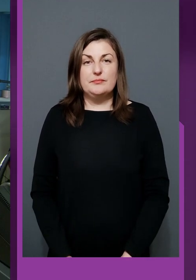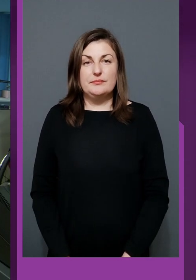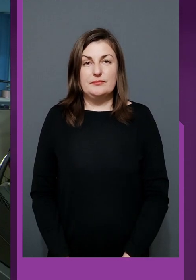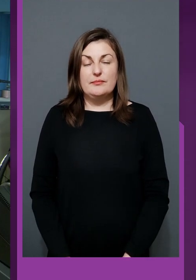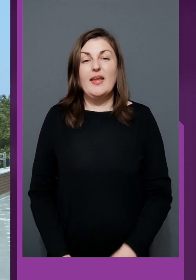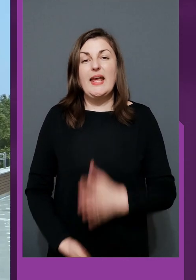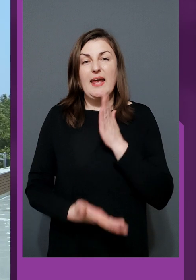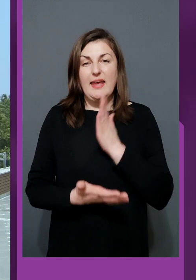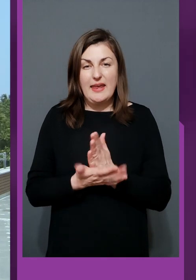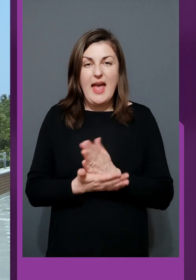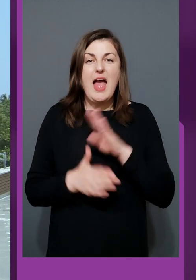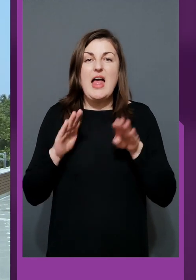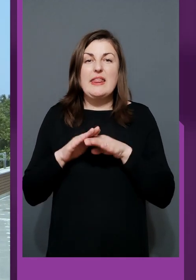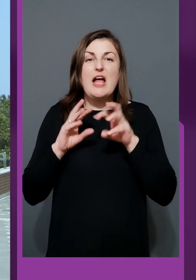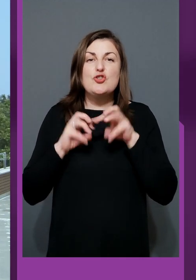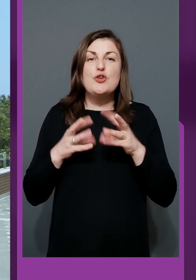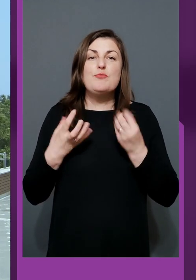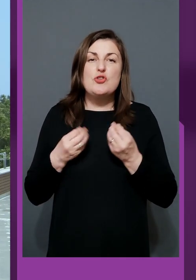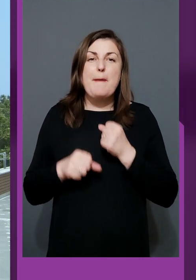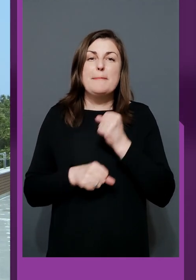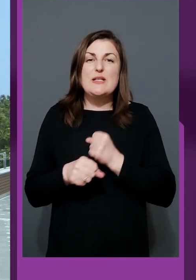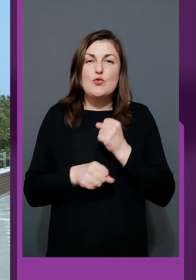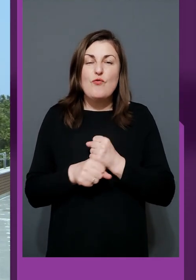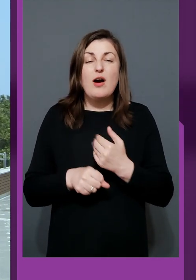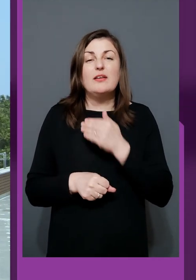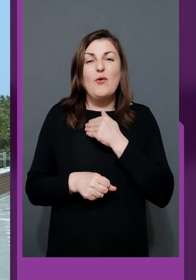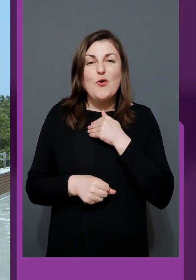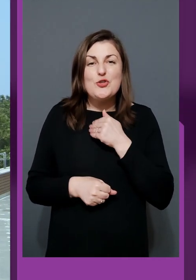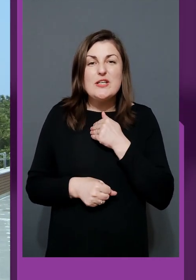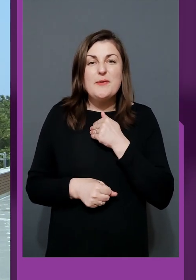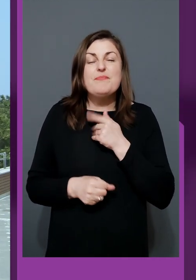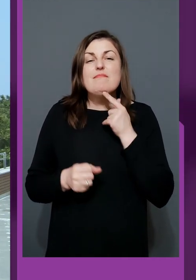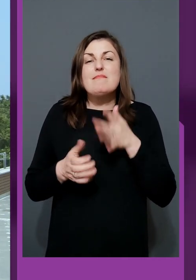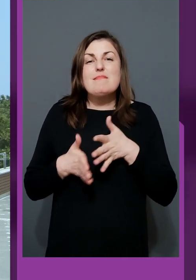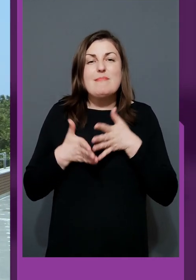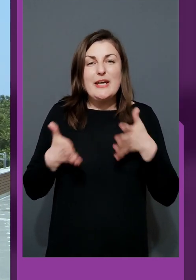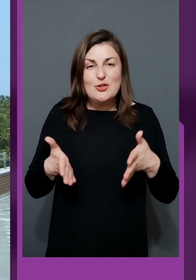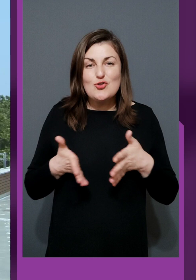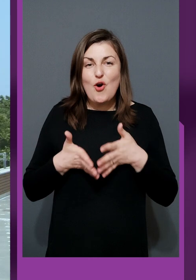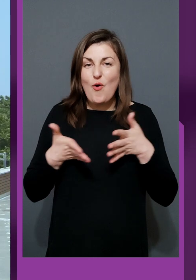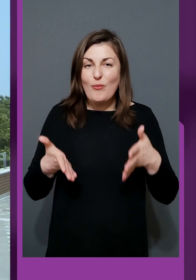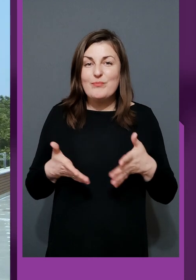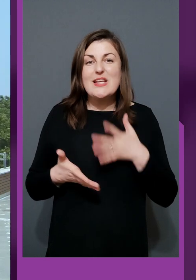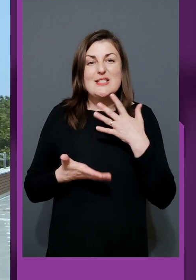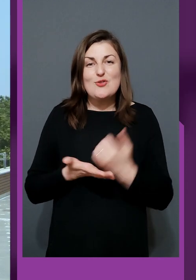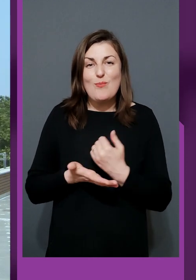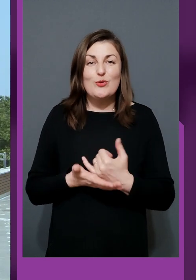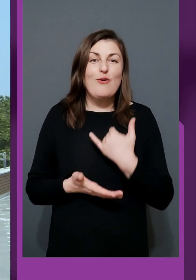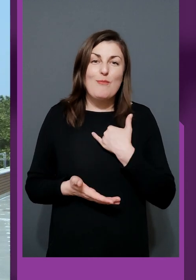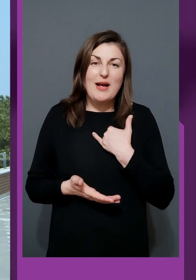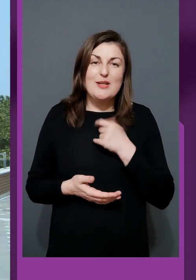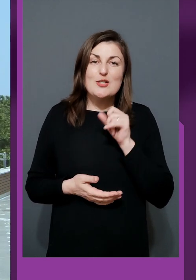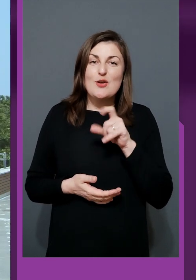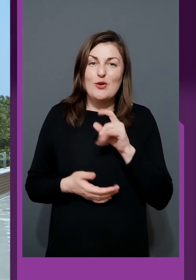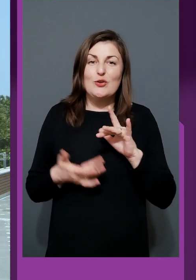Європи Є над чим іще попрацювати хочеться більшого в здобутку в